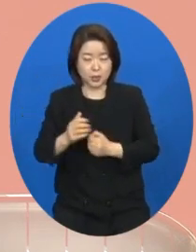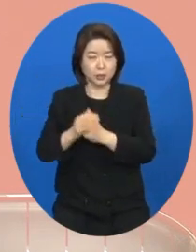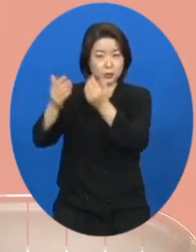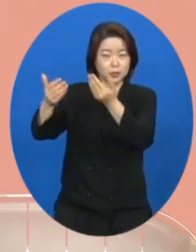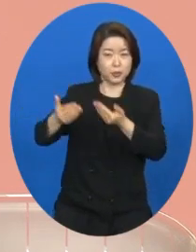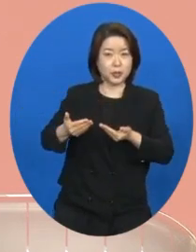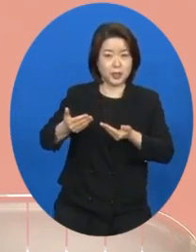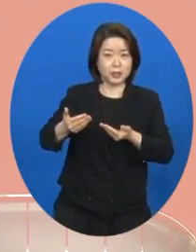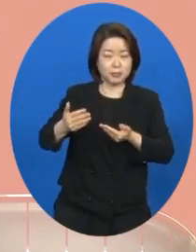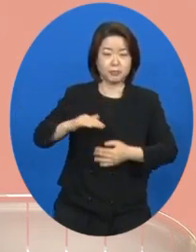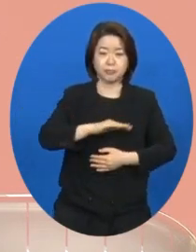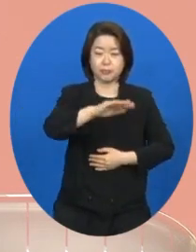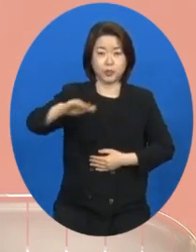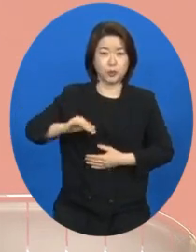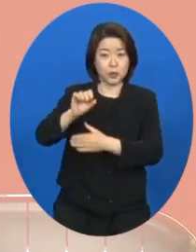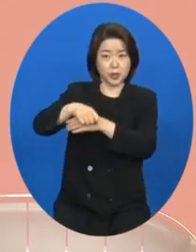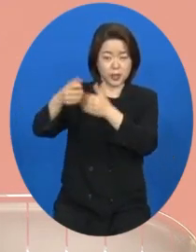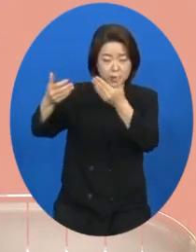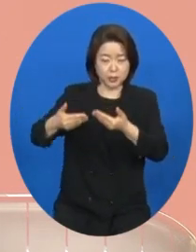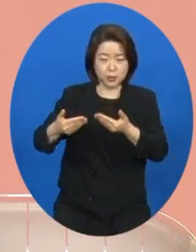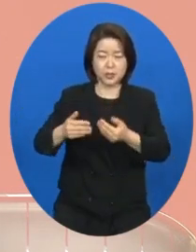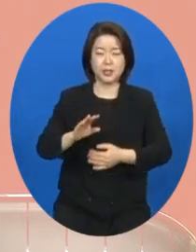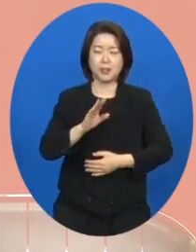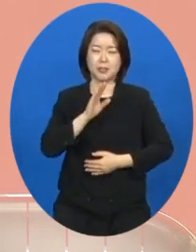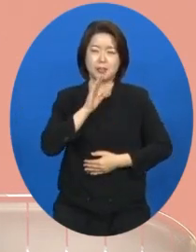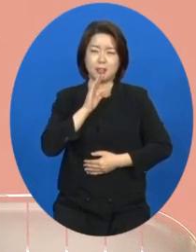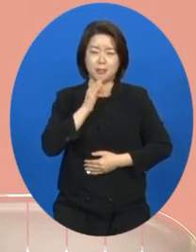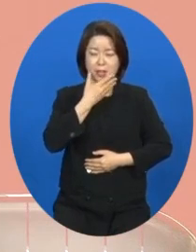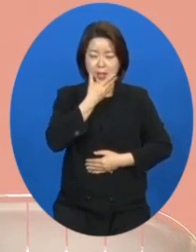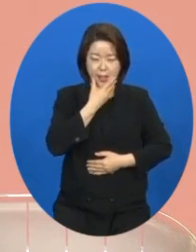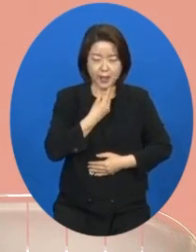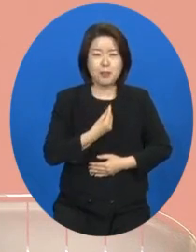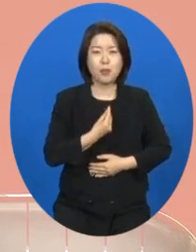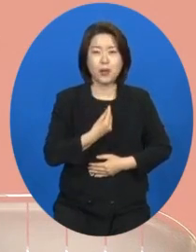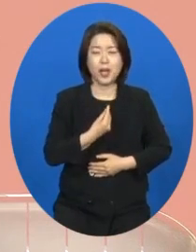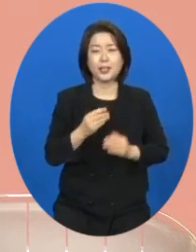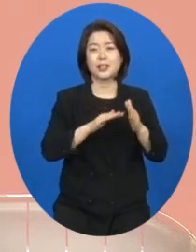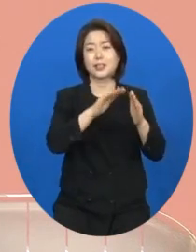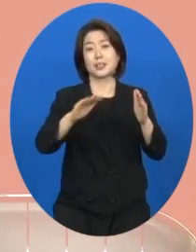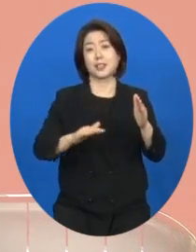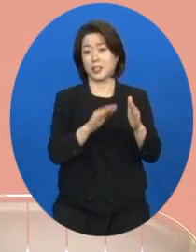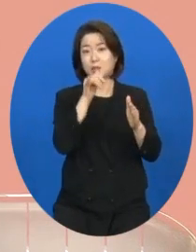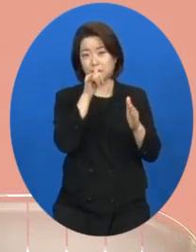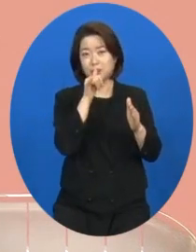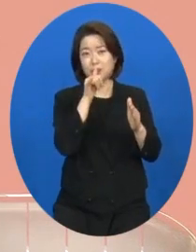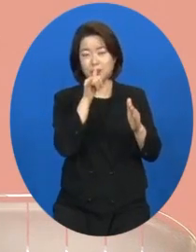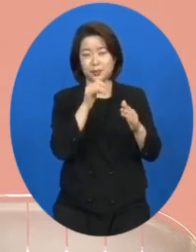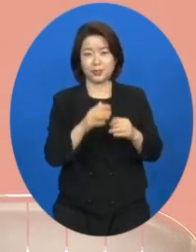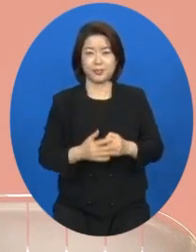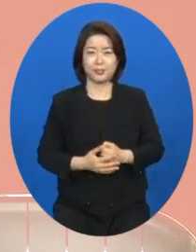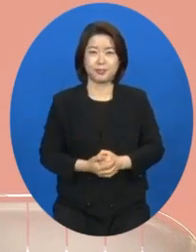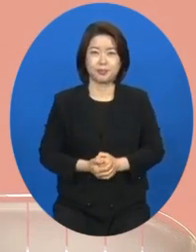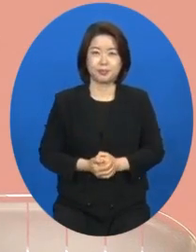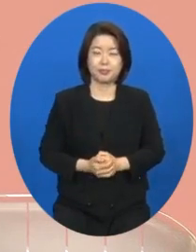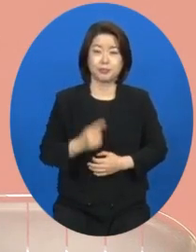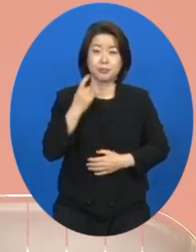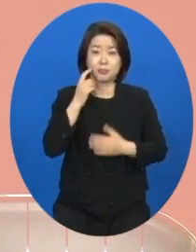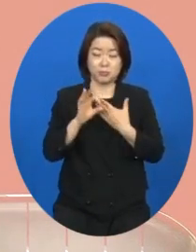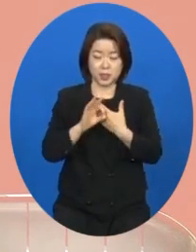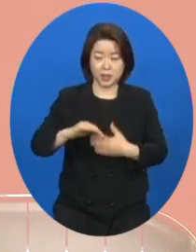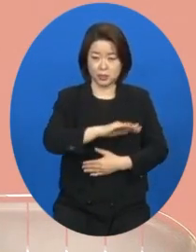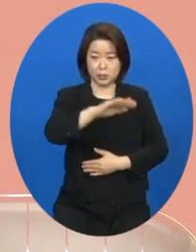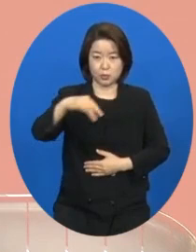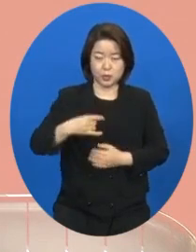주신, 우리에게 주신 아주 행복한 가정인 거예요. 만약에